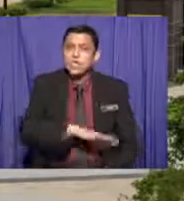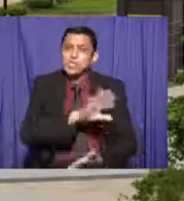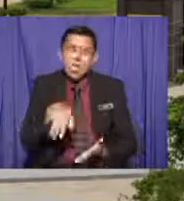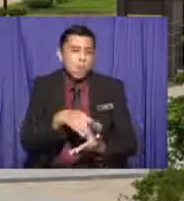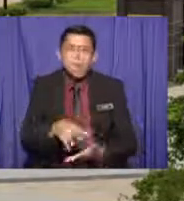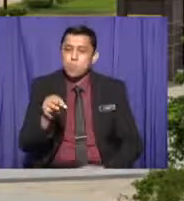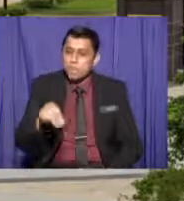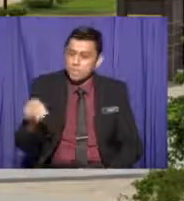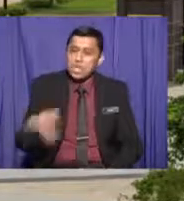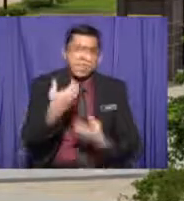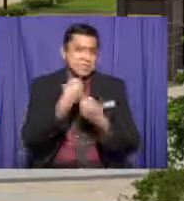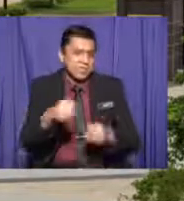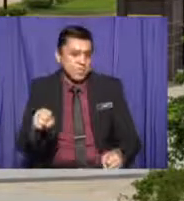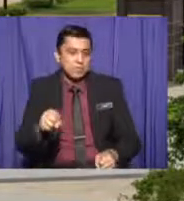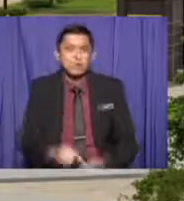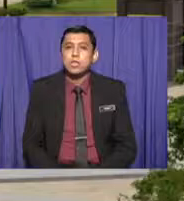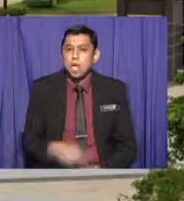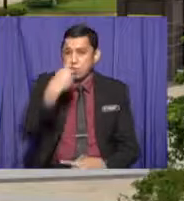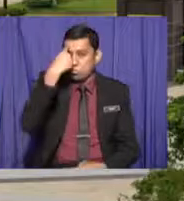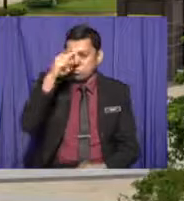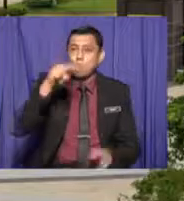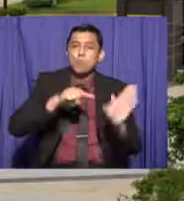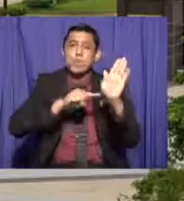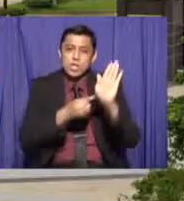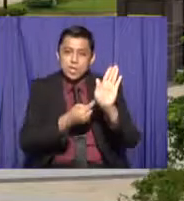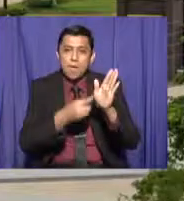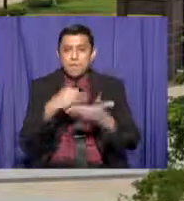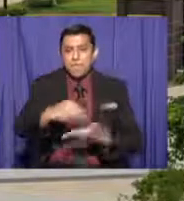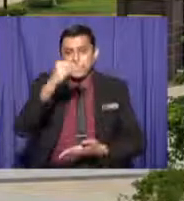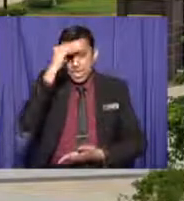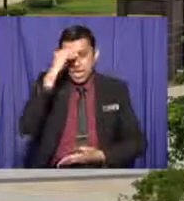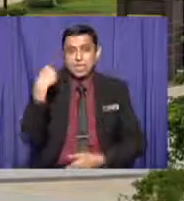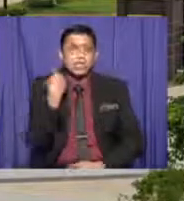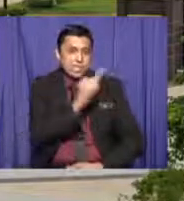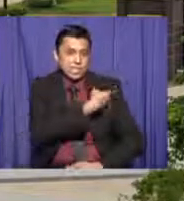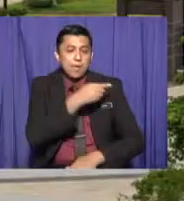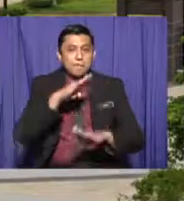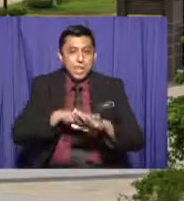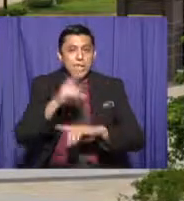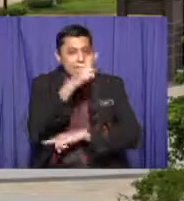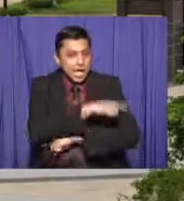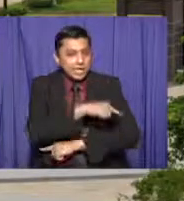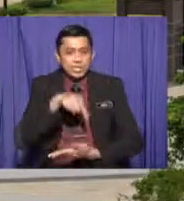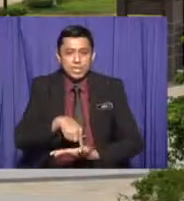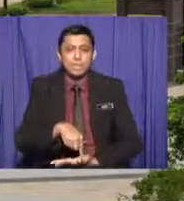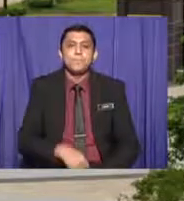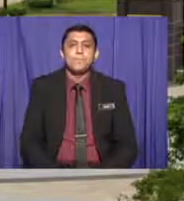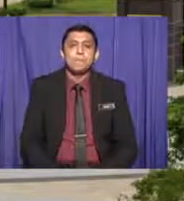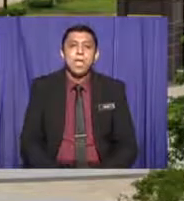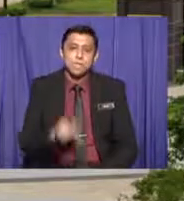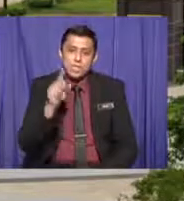murid-murid telah pun bersedia untuk memulakan pembelajaran kita pada hari ini.